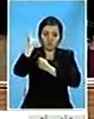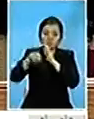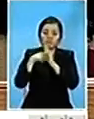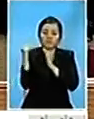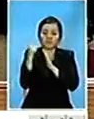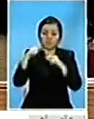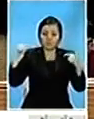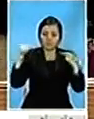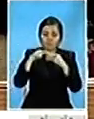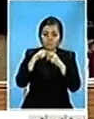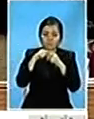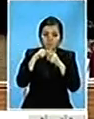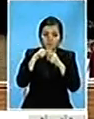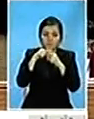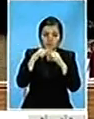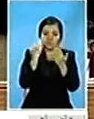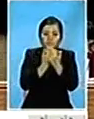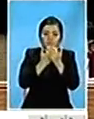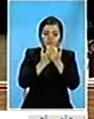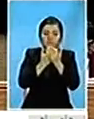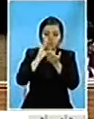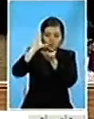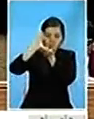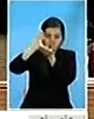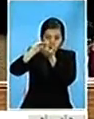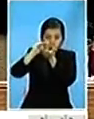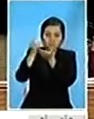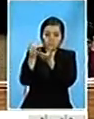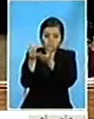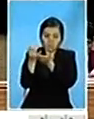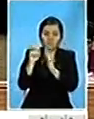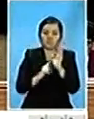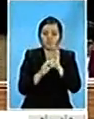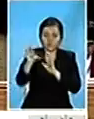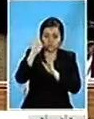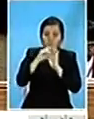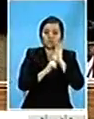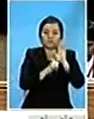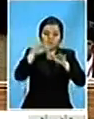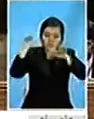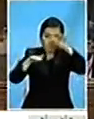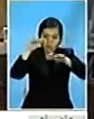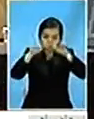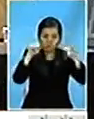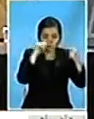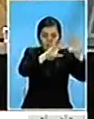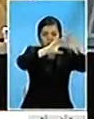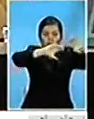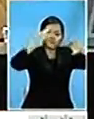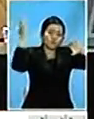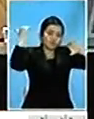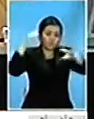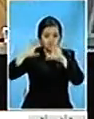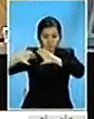การตัดของท่าน ต้องครับ แล้วท่านกำลังจะยกตัวอย่างเปรียบเทียบกับ รัฐบาลที่ผ่านมา